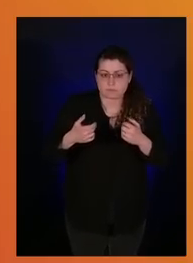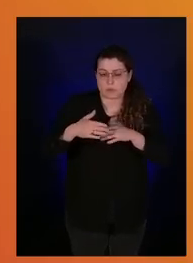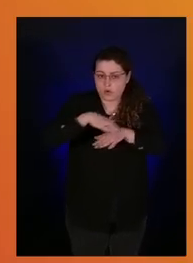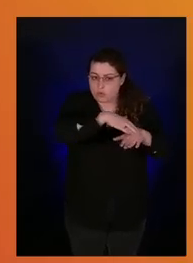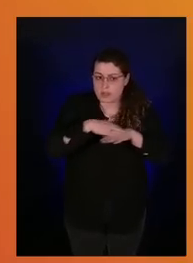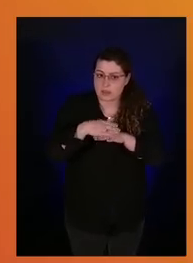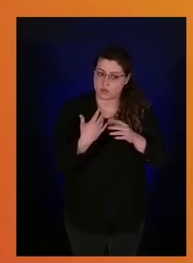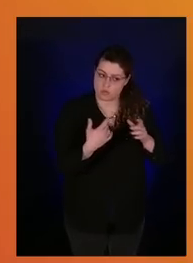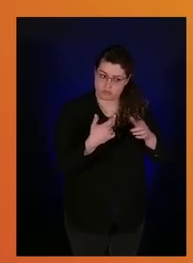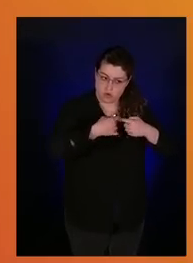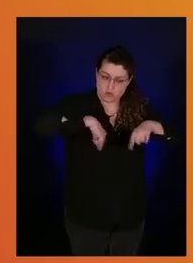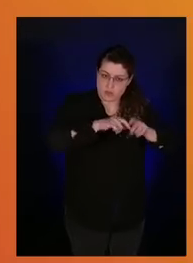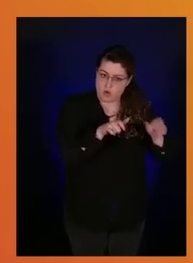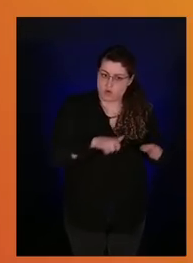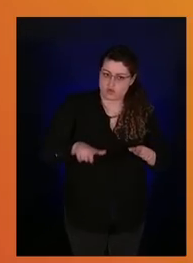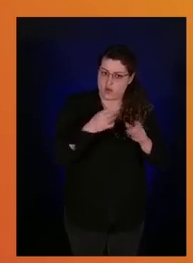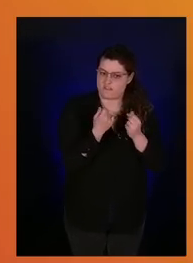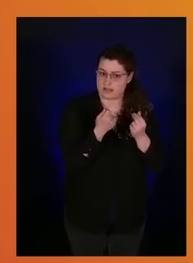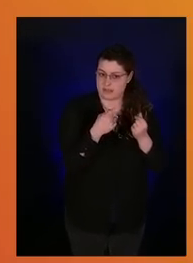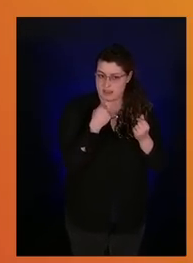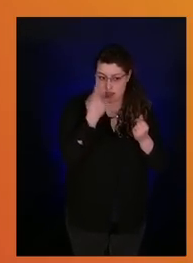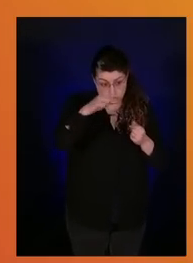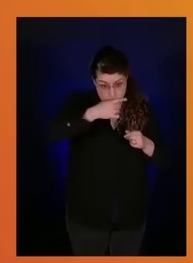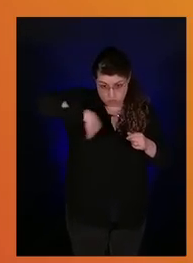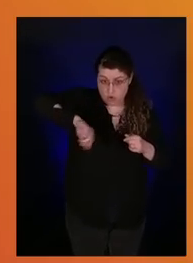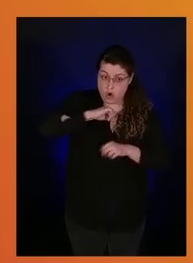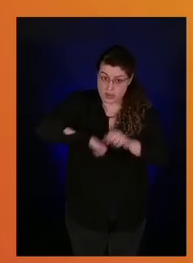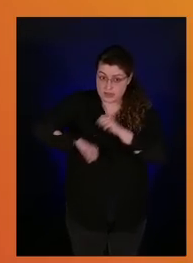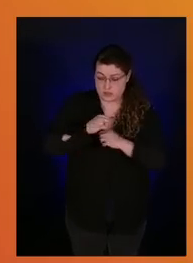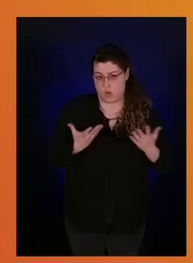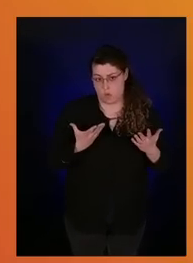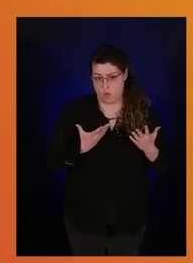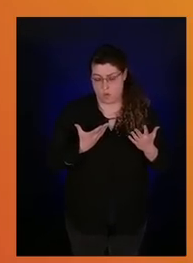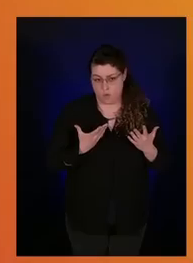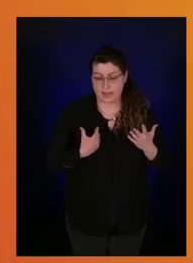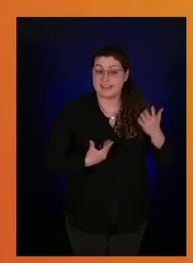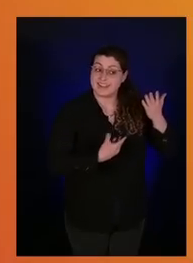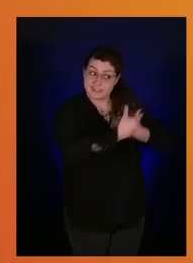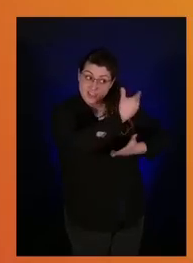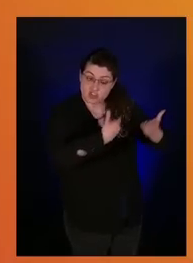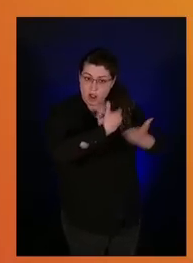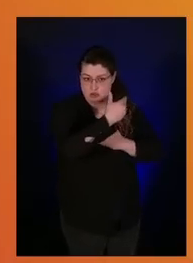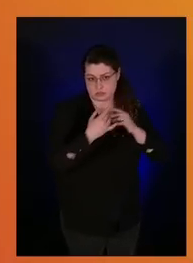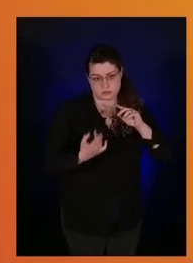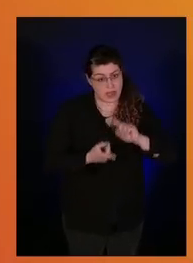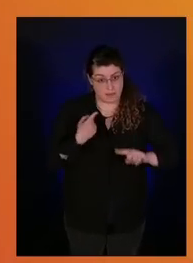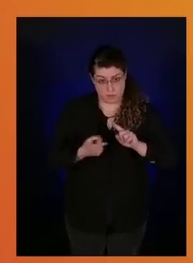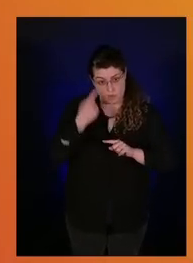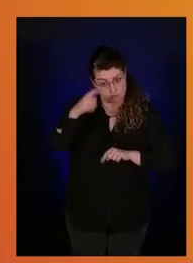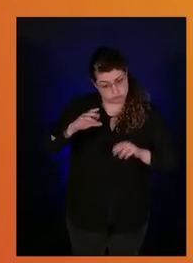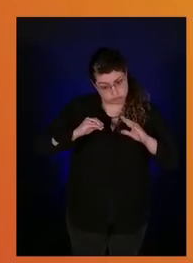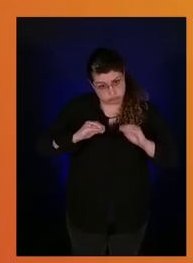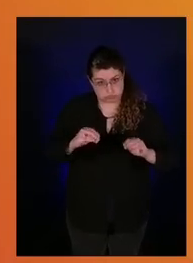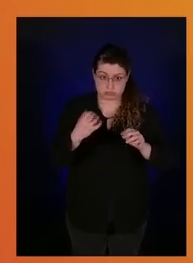commission financière de contrôle dans l'intérêt de notre organisation. Ces échanges sont essentiels pour établir des